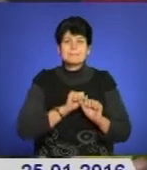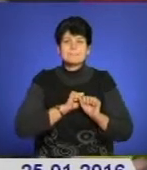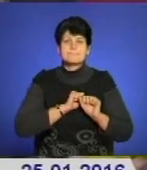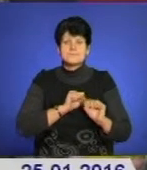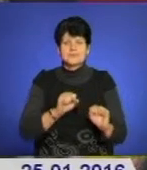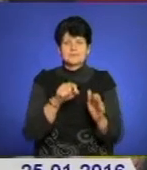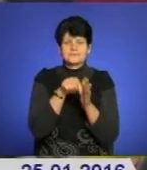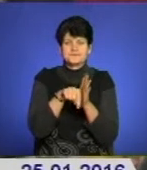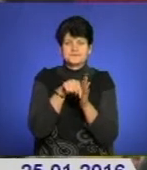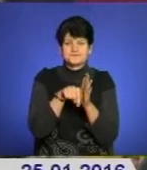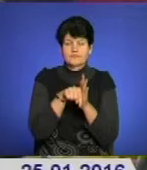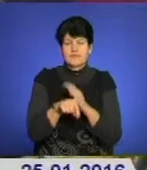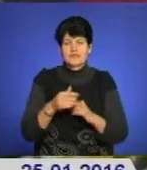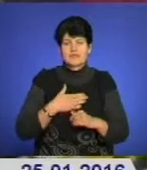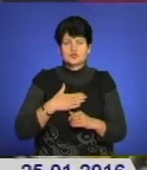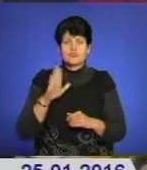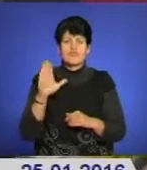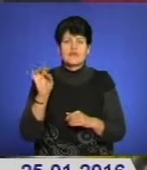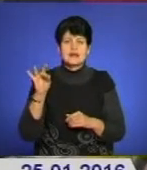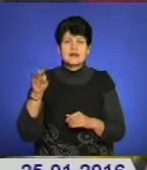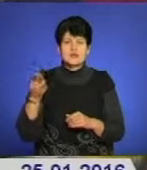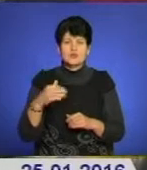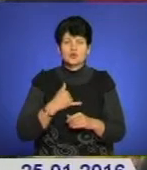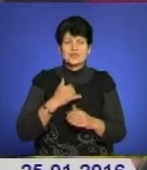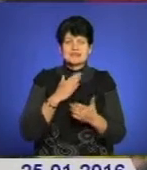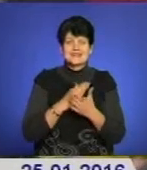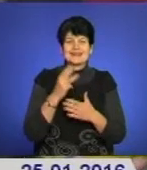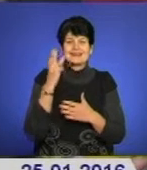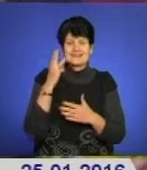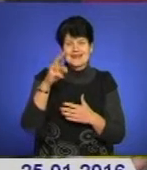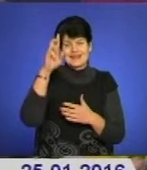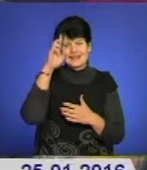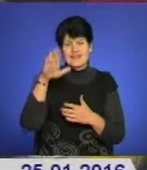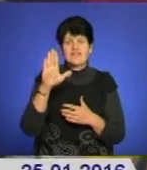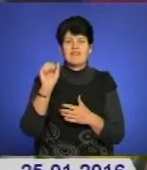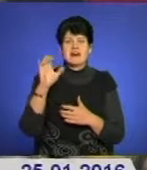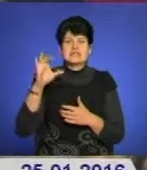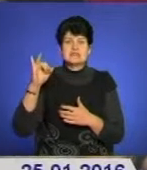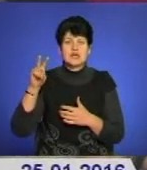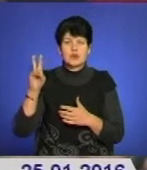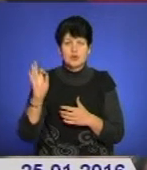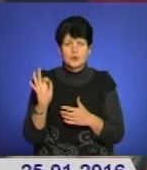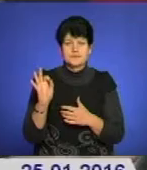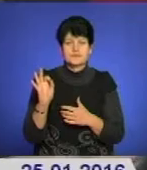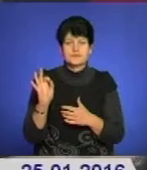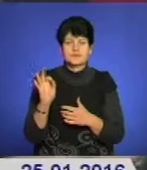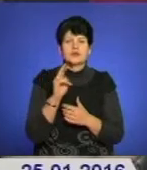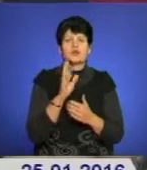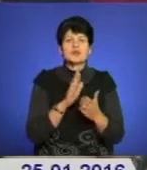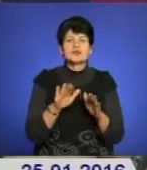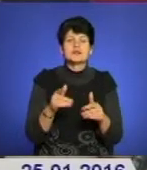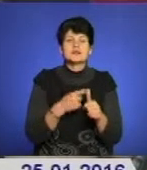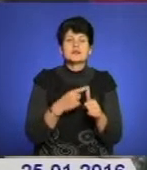патріотичні мотиви в нашому вертепі. В нас є три князі, в нас є князь Василько, в нас є ще хто діти,